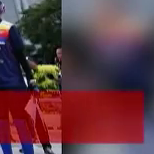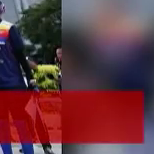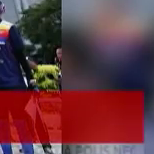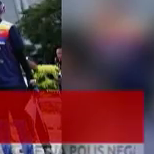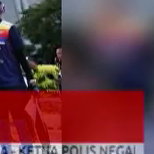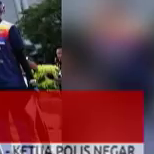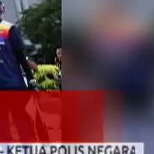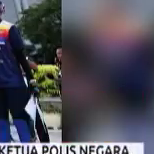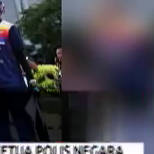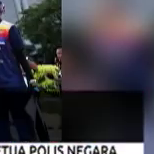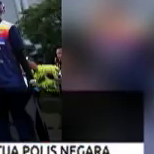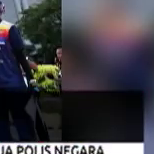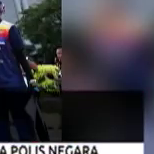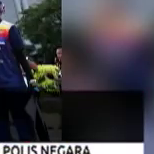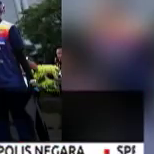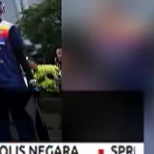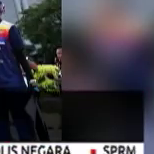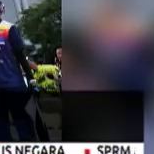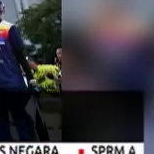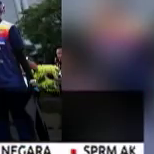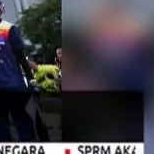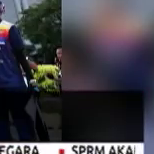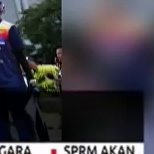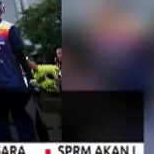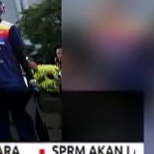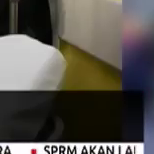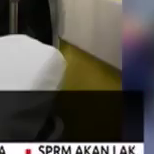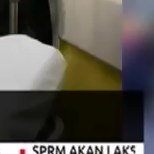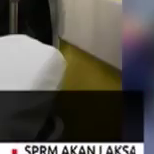balloon helium meletup, 16 pelajar melecur.